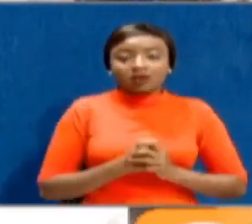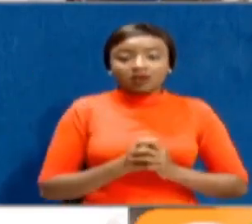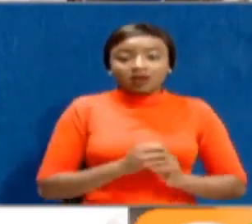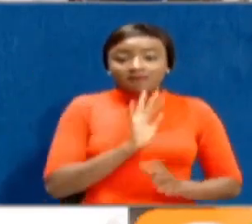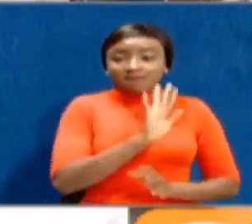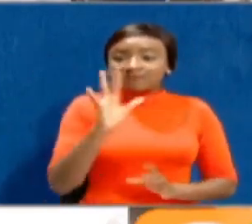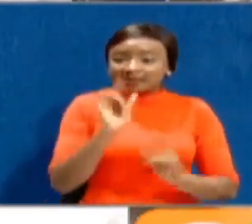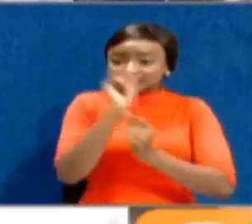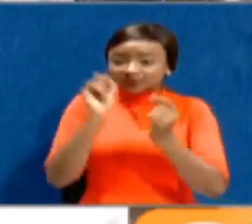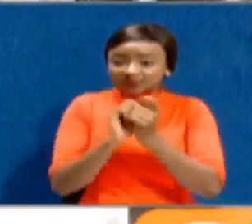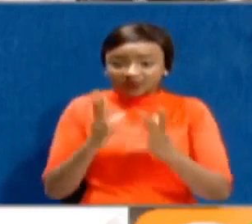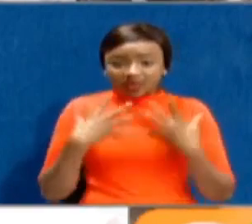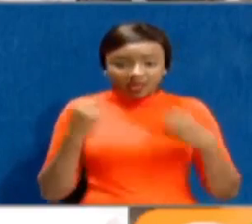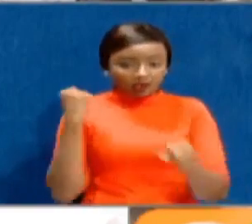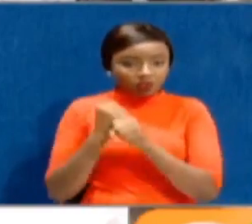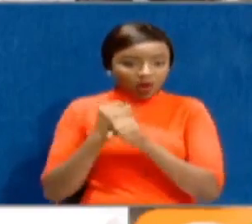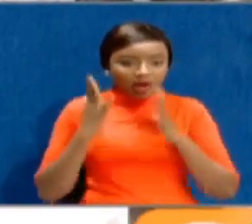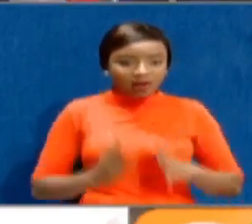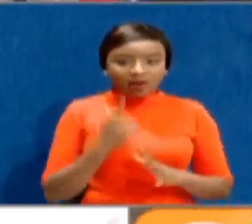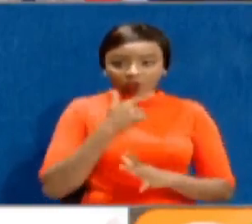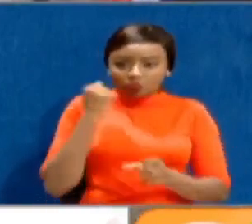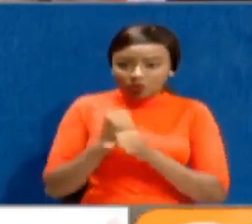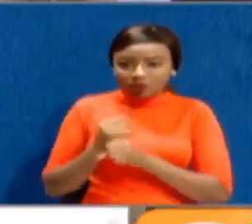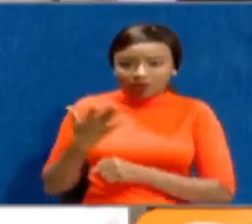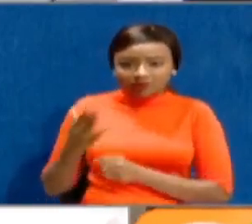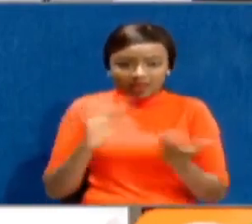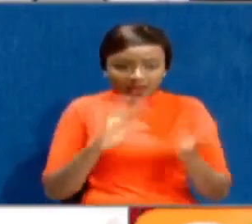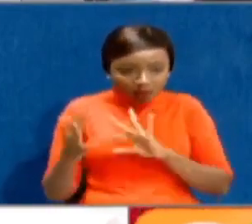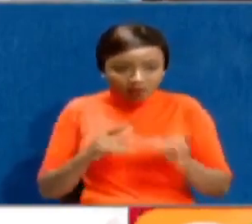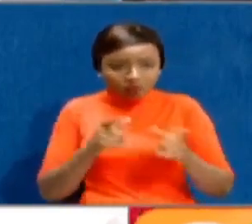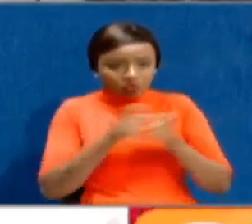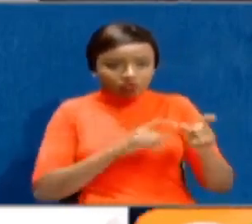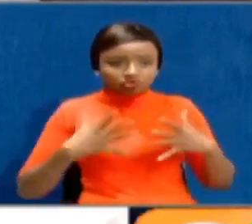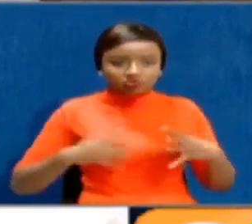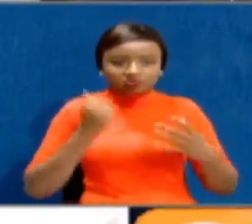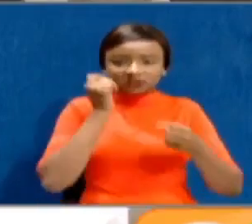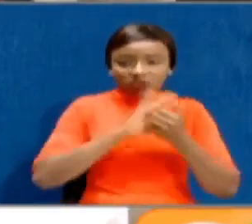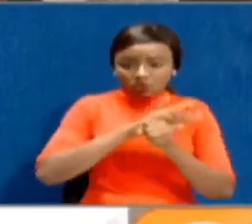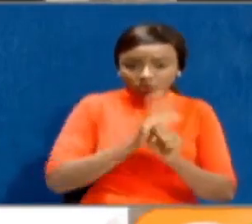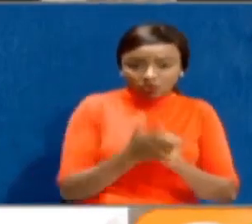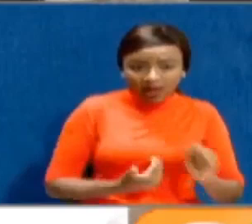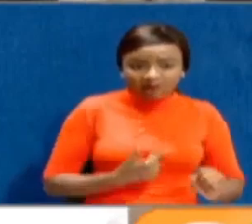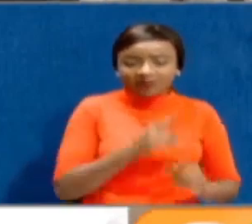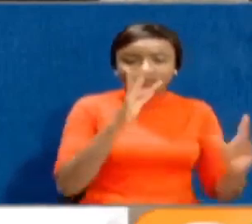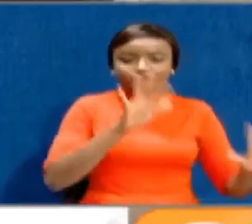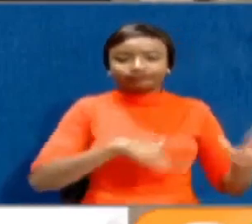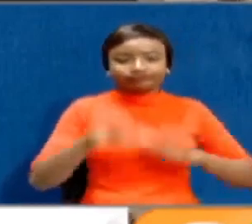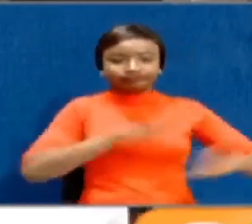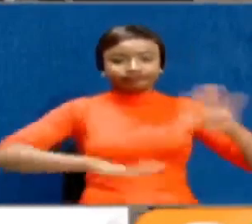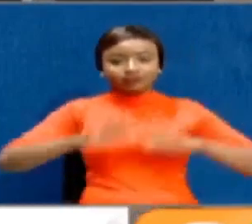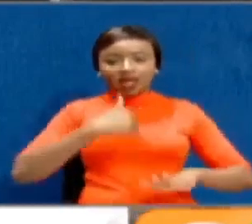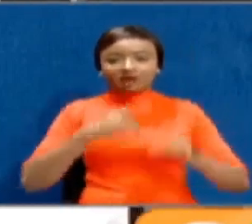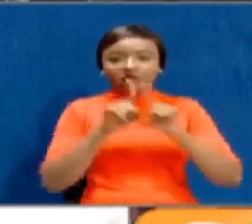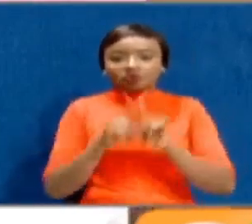anasema wafanyikazi hususan wa afya ambao wamekuwa kwenye mstari wa mbele kukabiliana na janga la COVID-19 wanahangaika. Gavana huyo hata